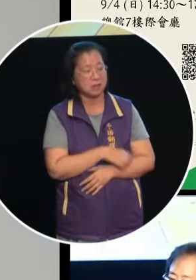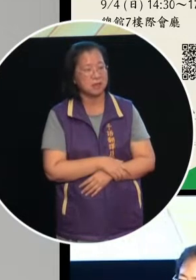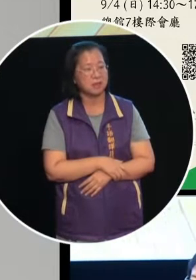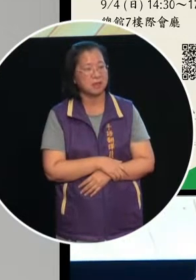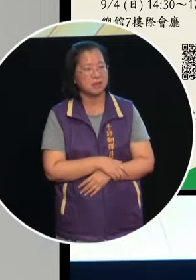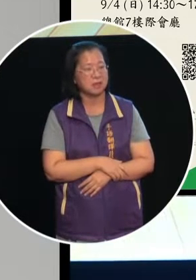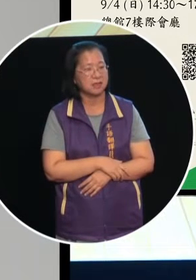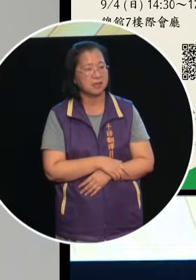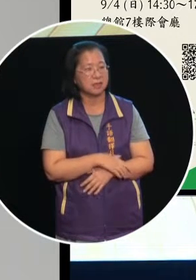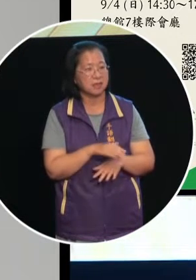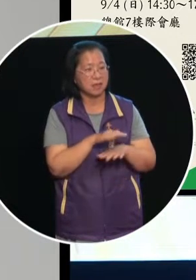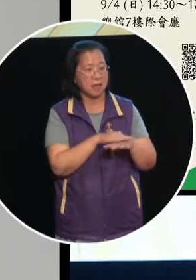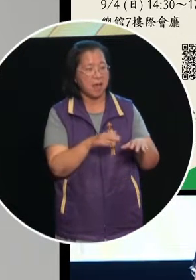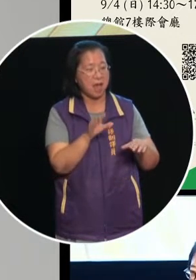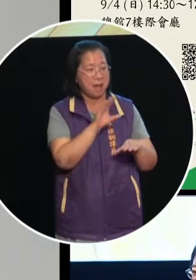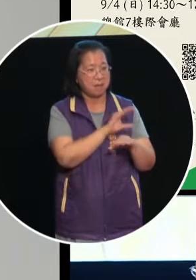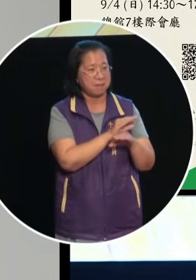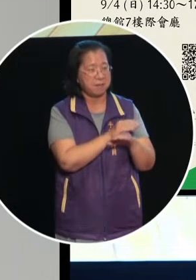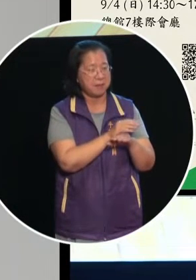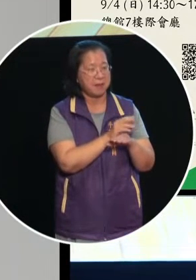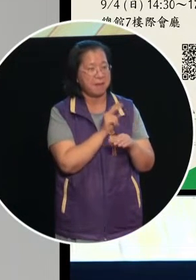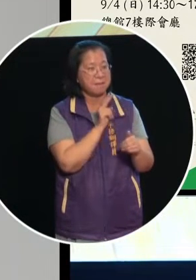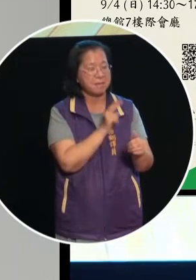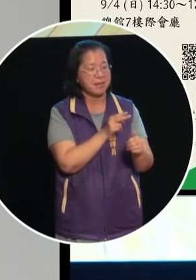派的那个派系的名字。